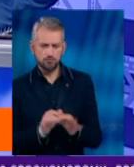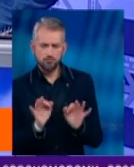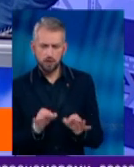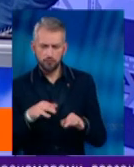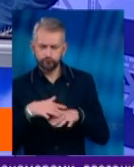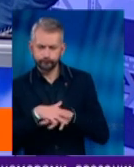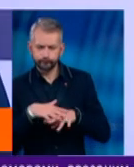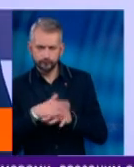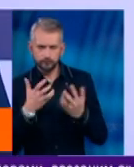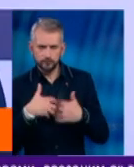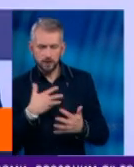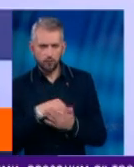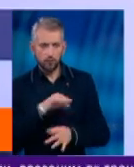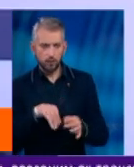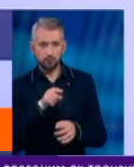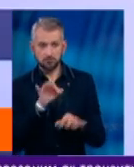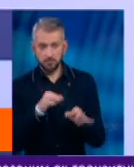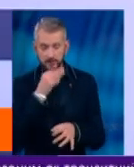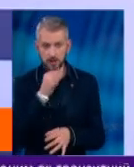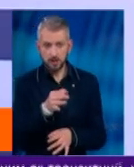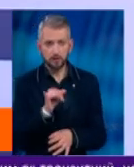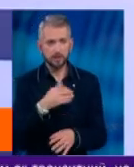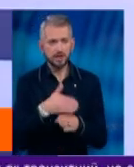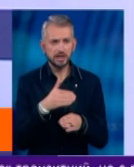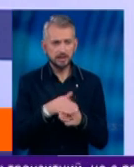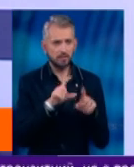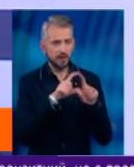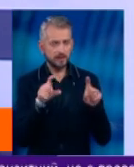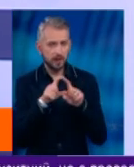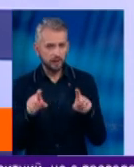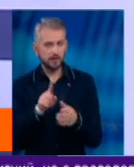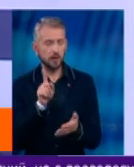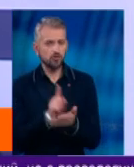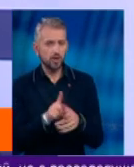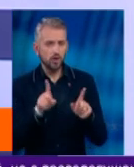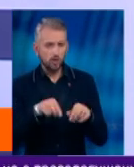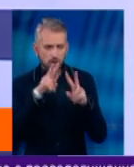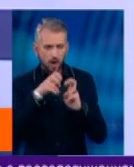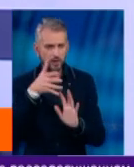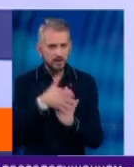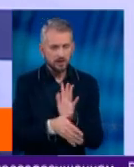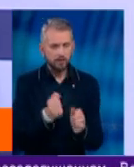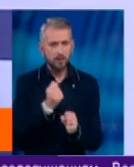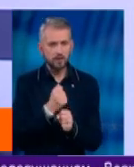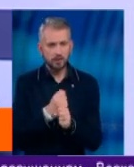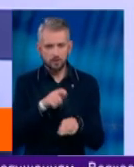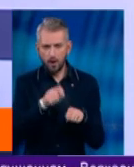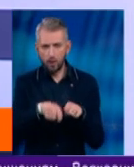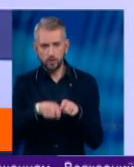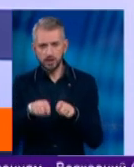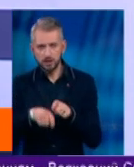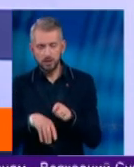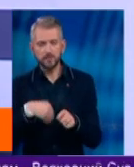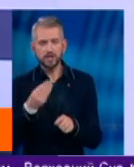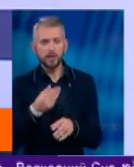свои какие-то проекты, коллега правильно сказал, то есть и кредитные инстанции должны тоже аналізувати, робити определений аудит і